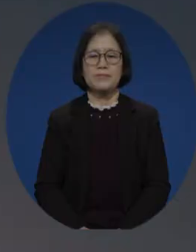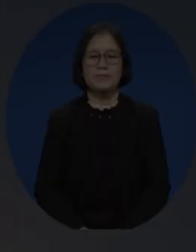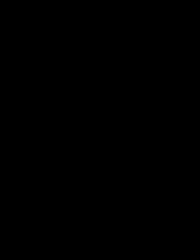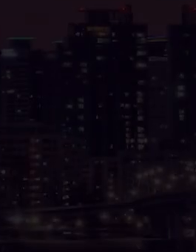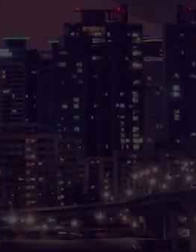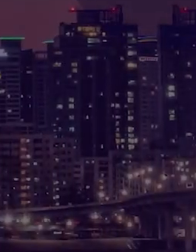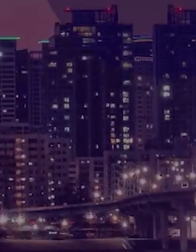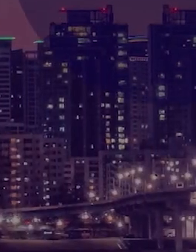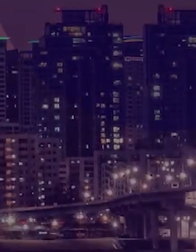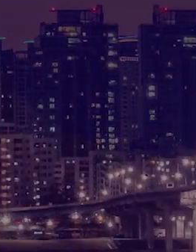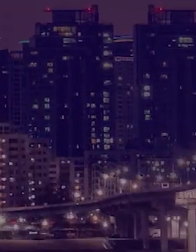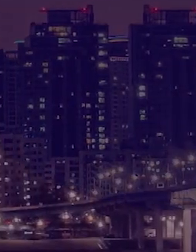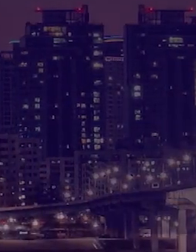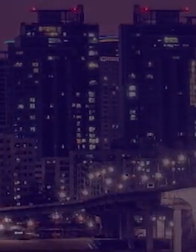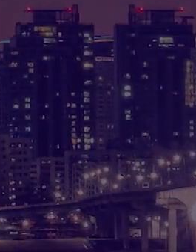태웁니다